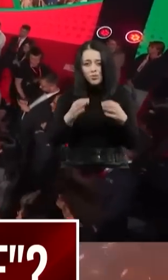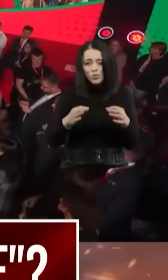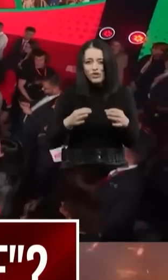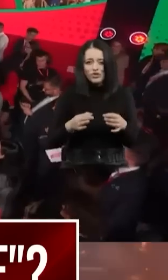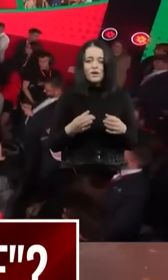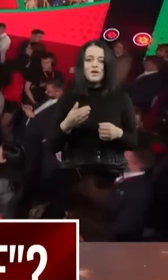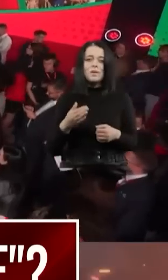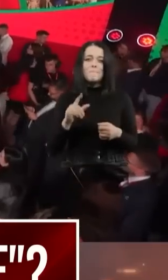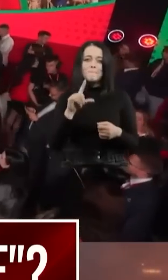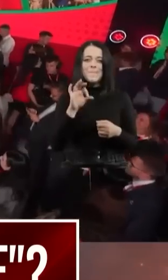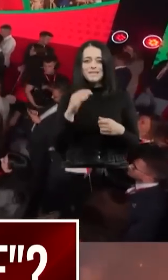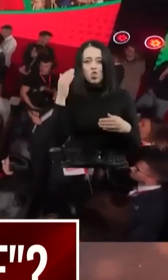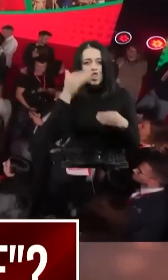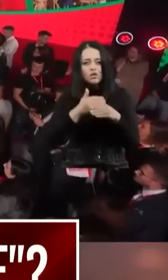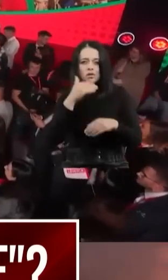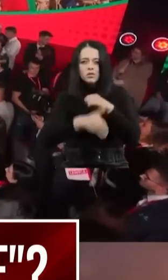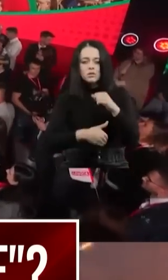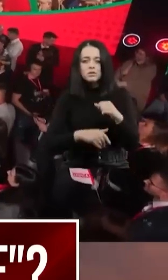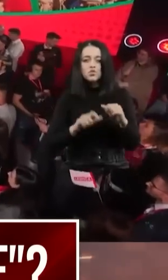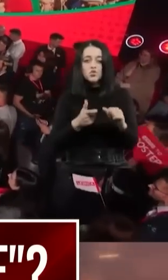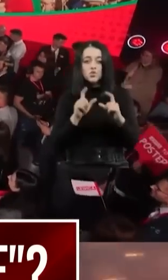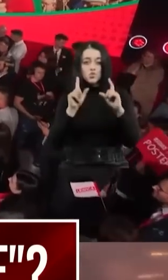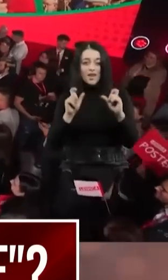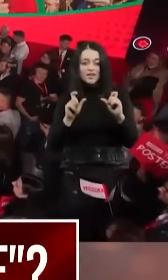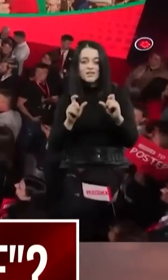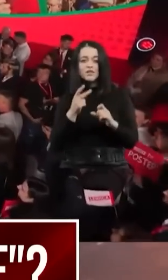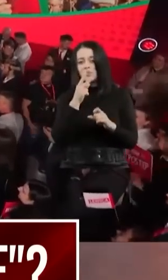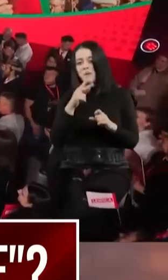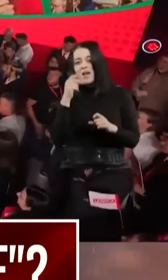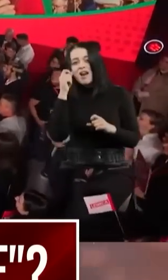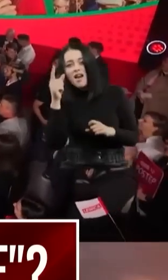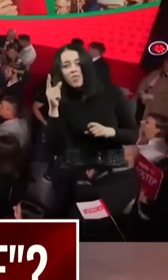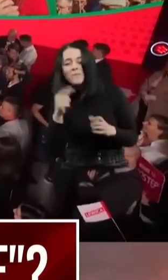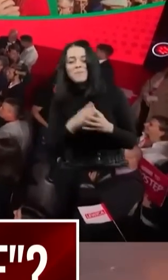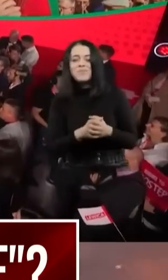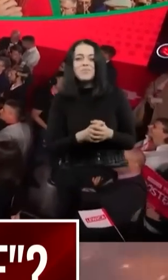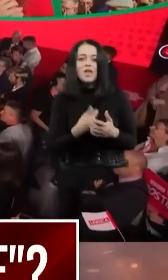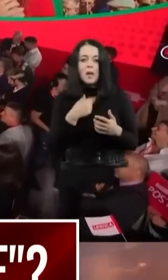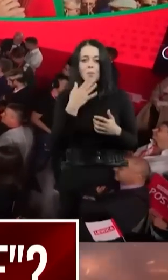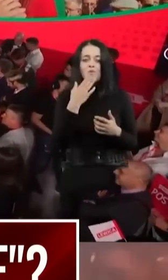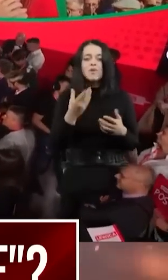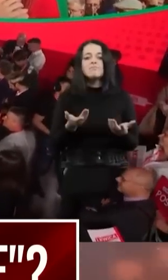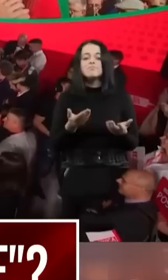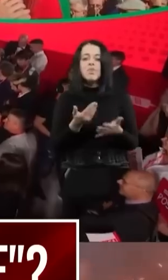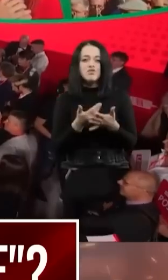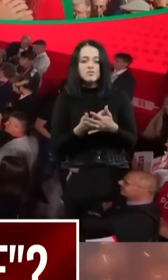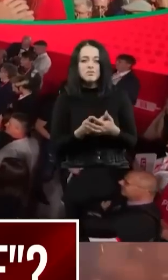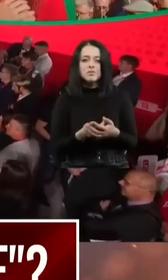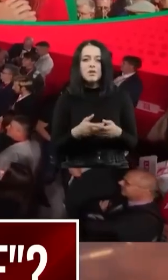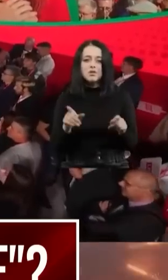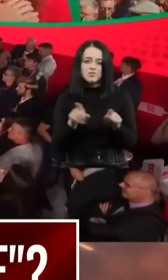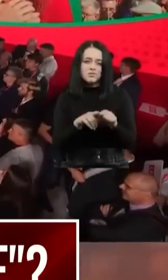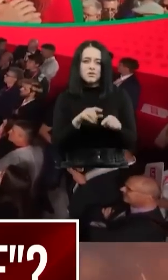przy zgodzie, tak jak mówimy, ewentualnej trzeciej drogi, głównie PSL-u, bo Szymon Hołownia na pewno będzie chciał iść z Donaldem